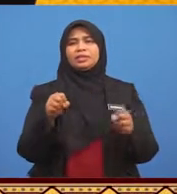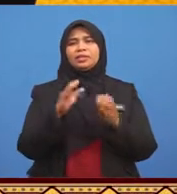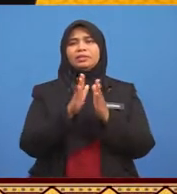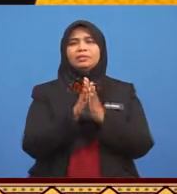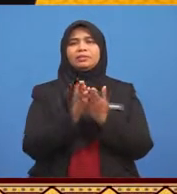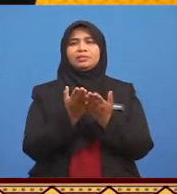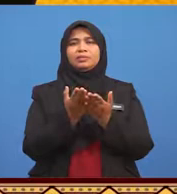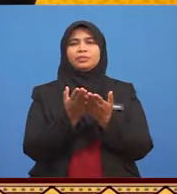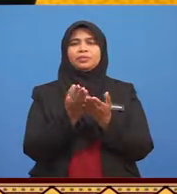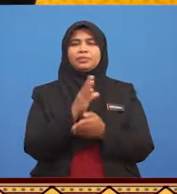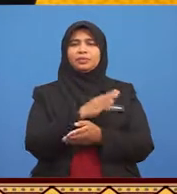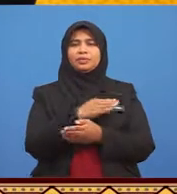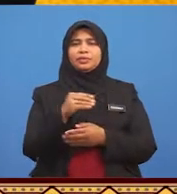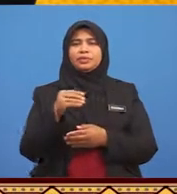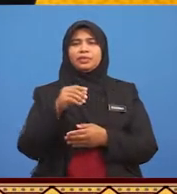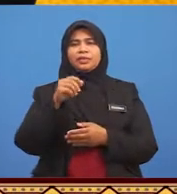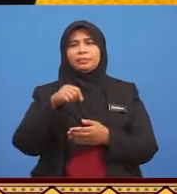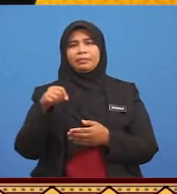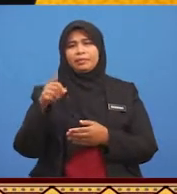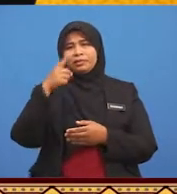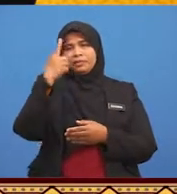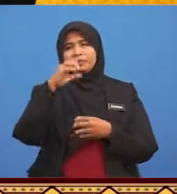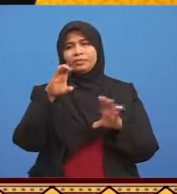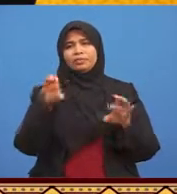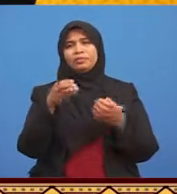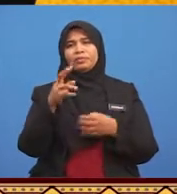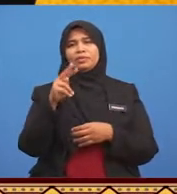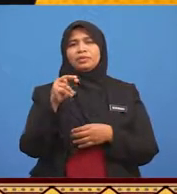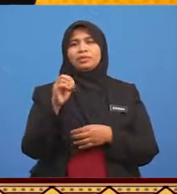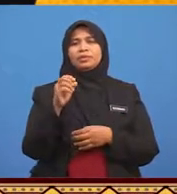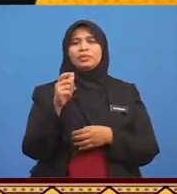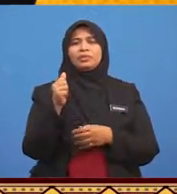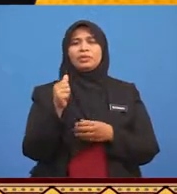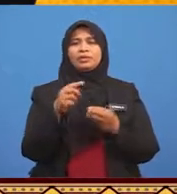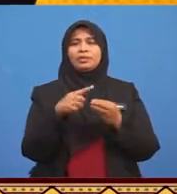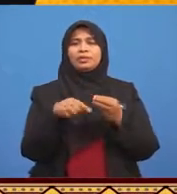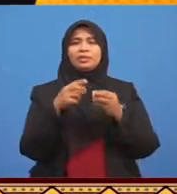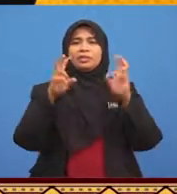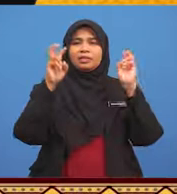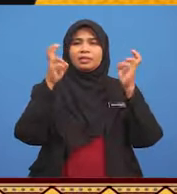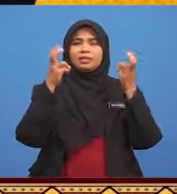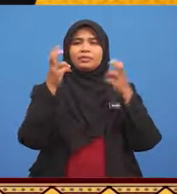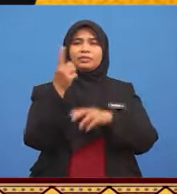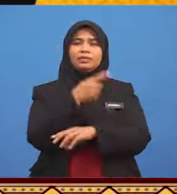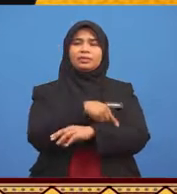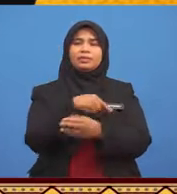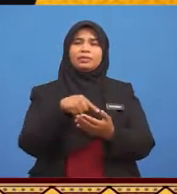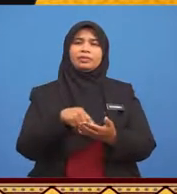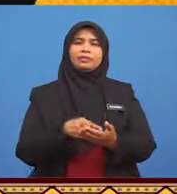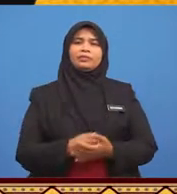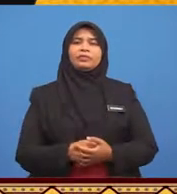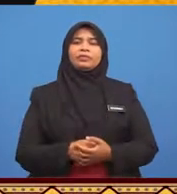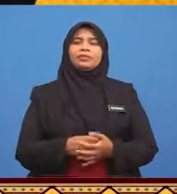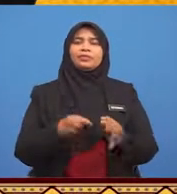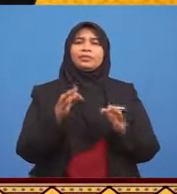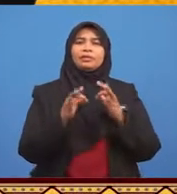buku tulis dan pen untuk membuat nota dan catatan tentang topik kita pada hari ini.